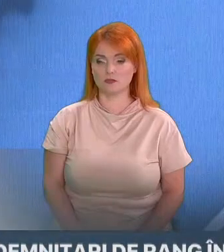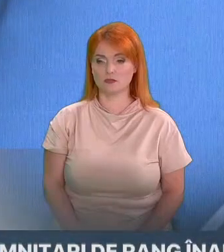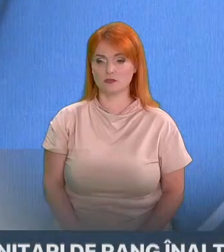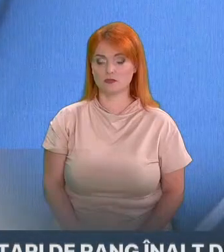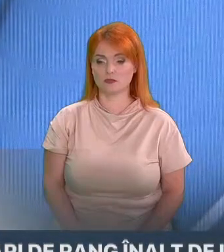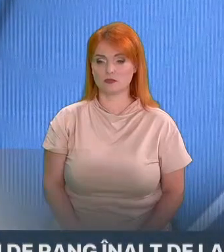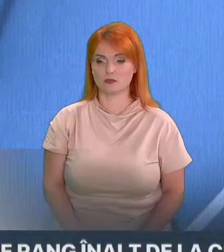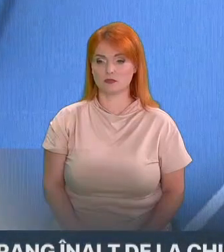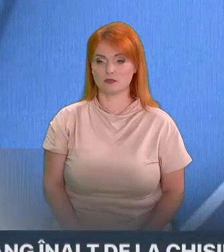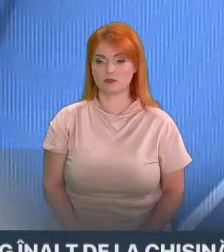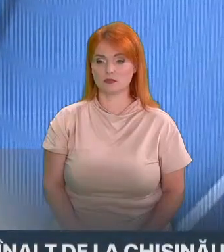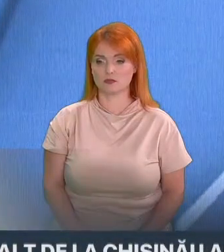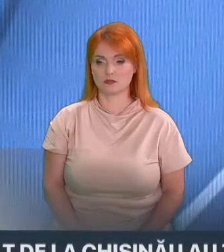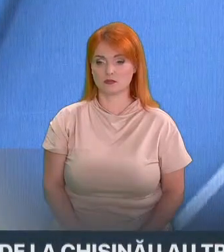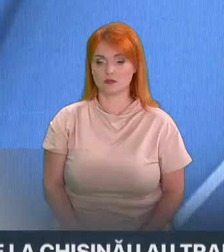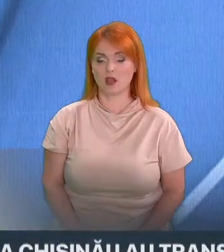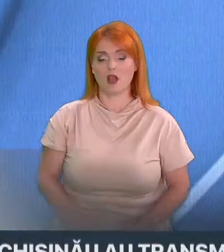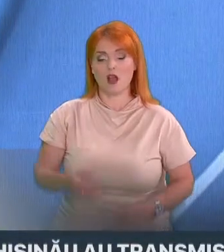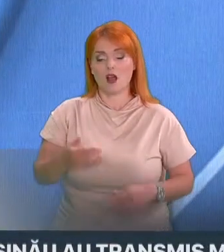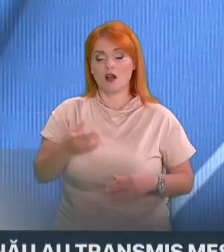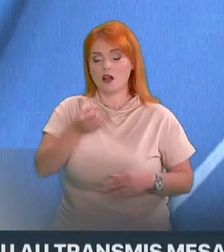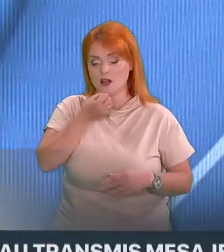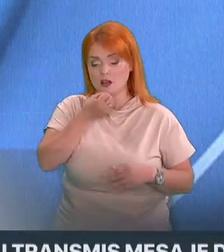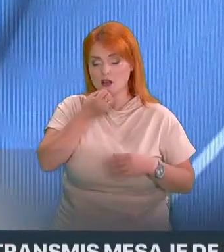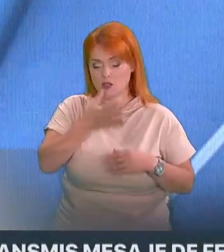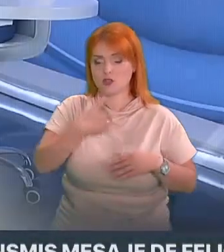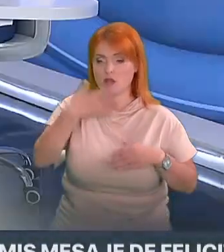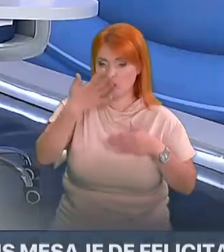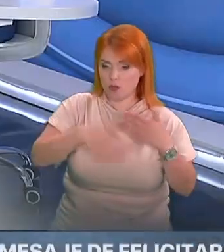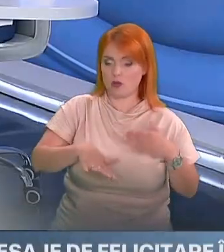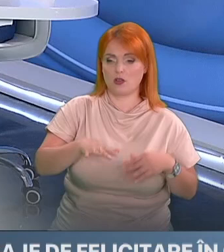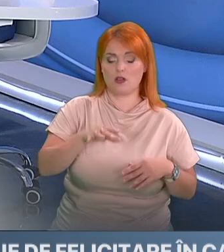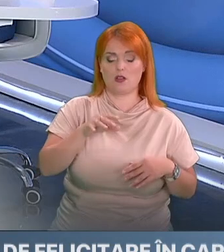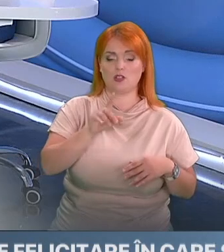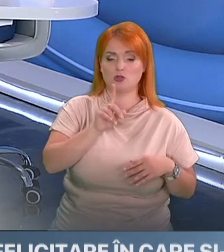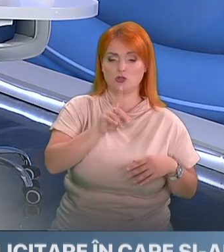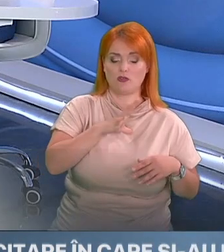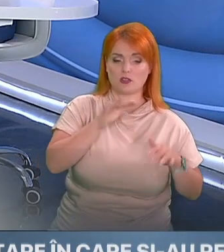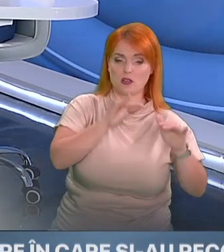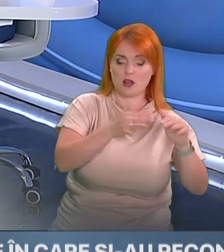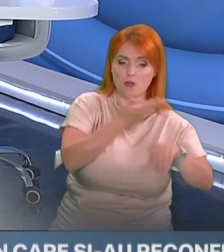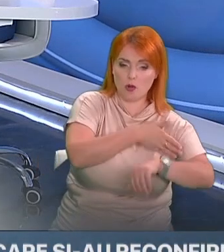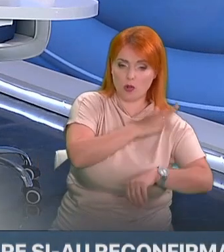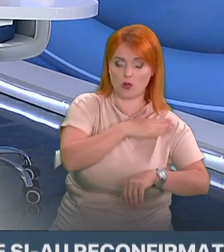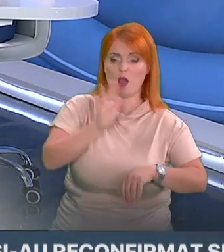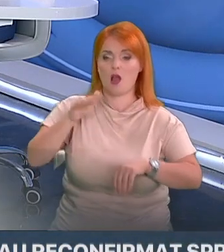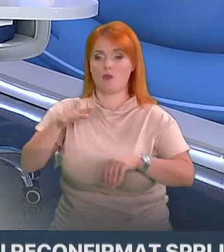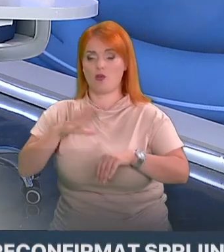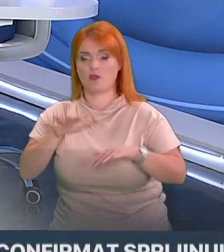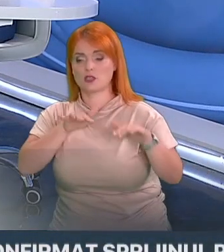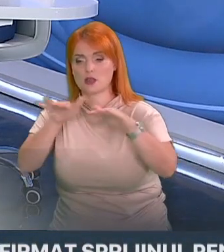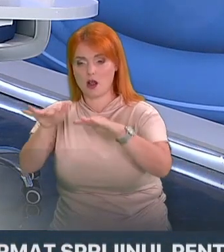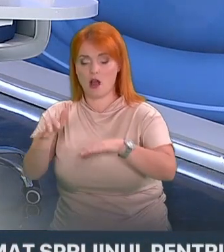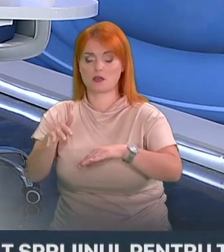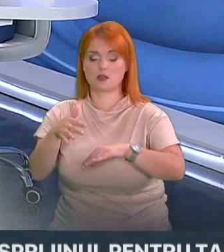Repercusiunile pentru poporul nostru, pentru regiunea Basarabia sau pentru RSS moldovenească, cum era anumită pe atunci? Deci